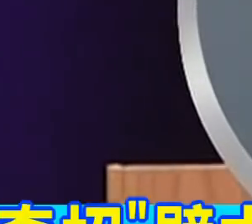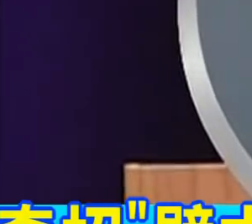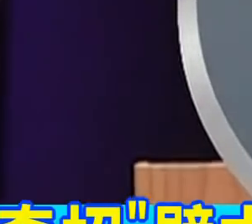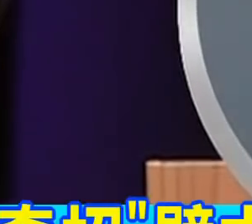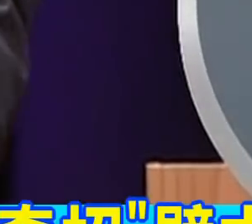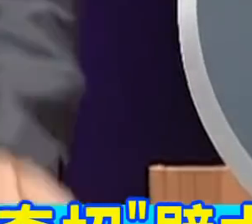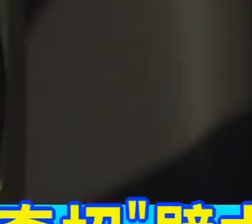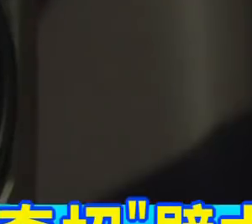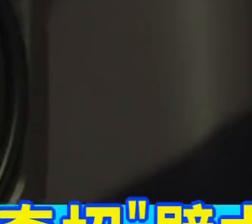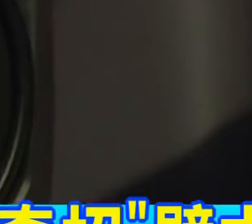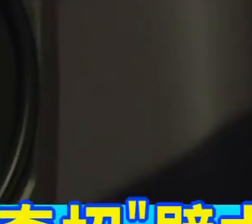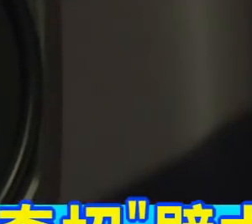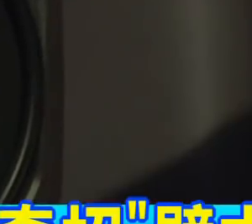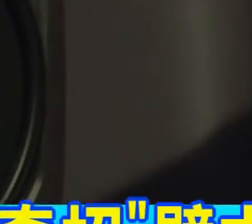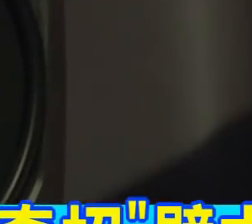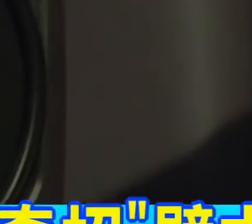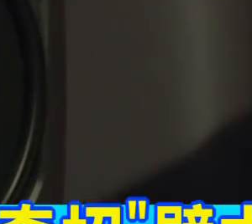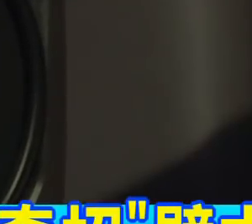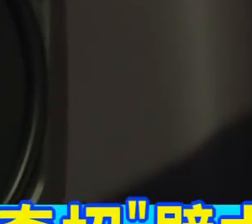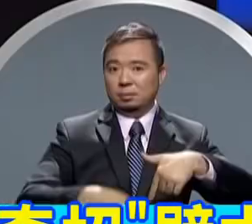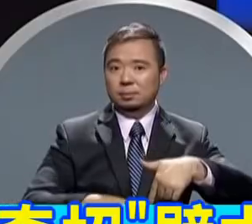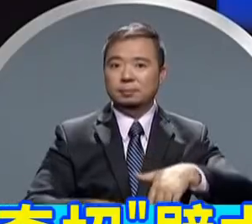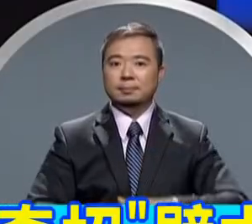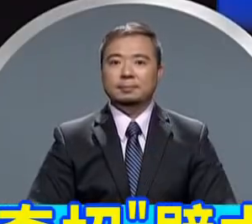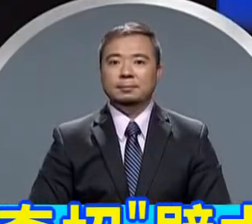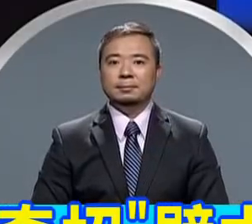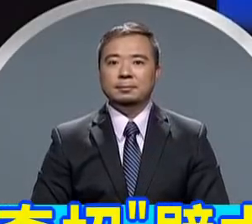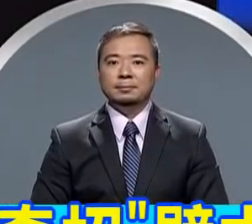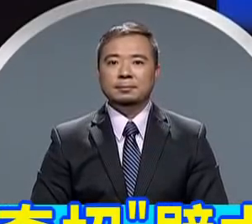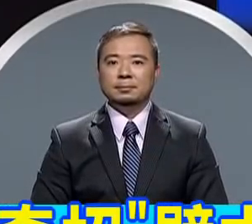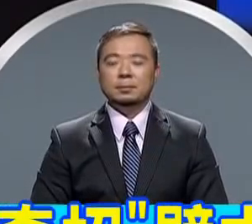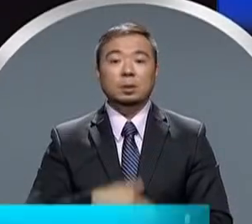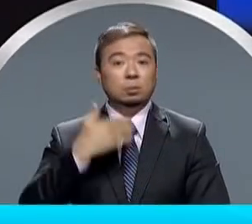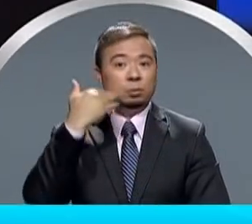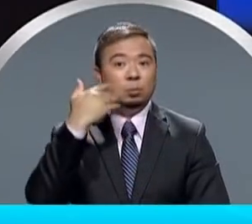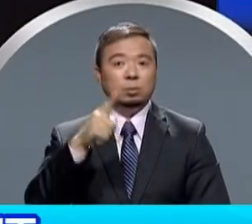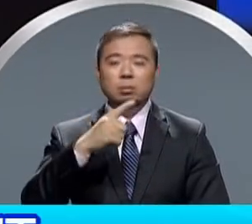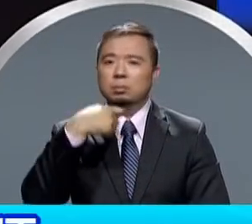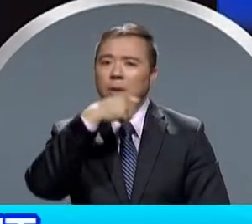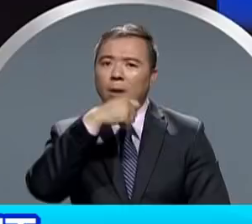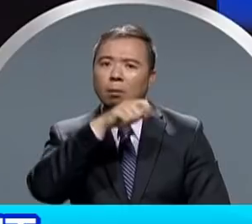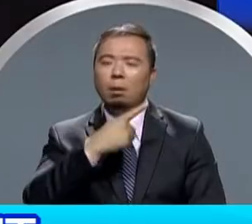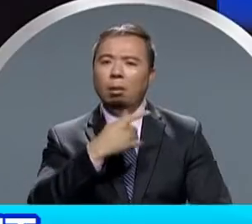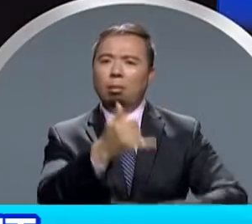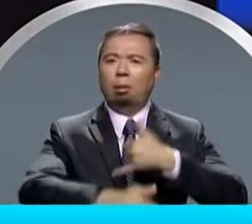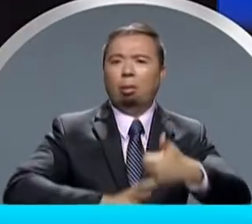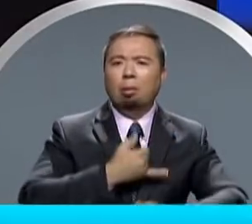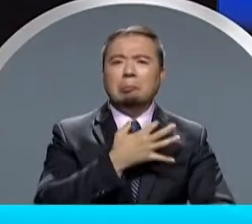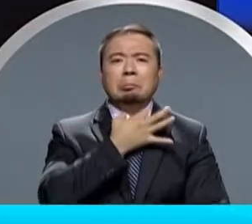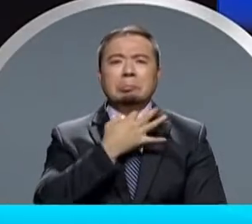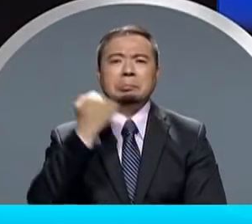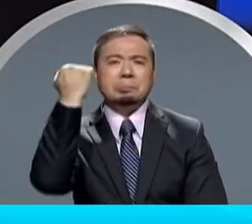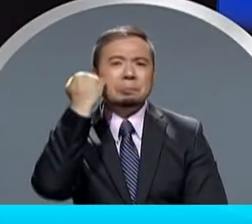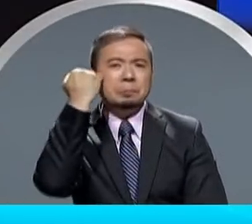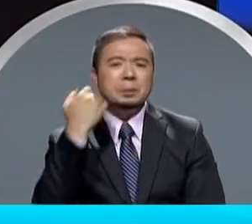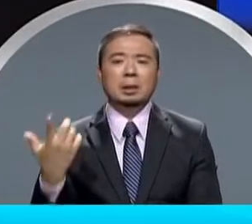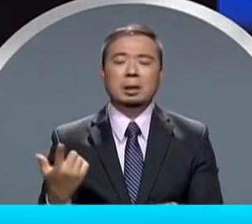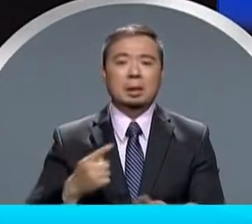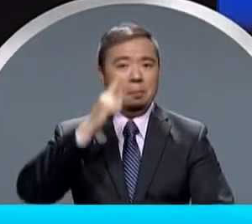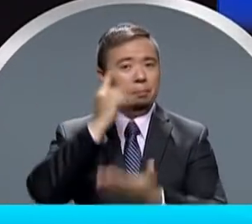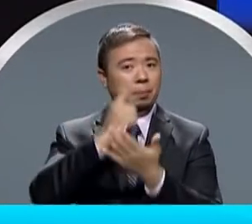民党参选人个个拿出浑身解数。 如果台湾的生存出现问题，每天不断挑衅对